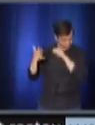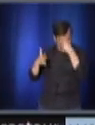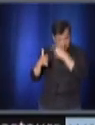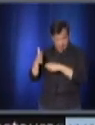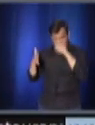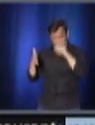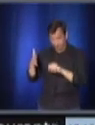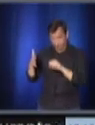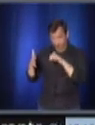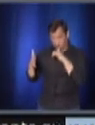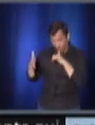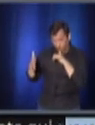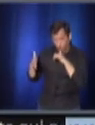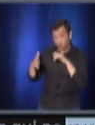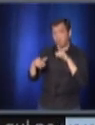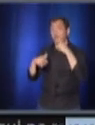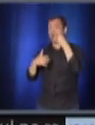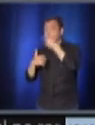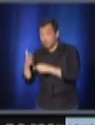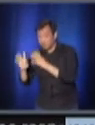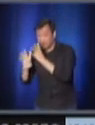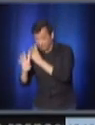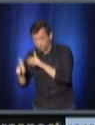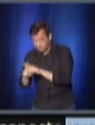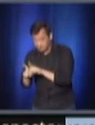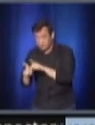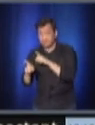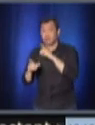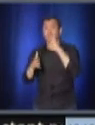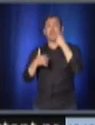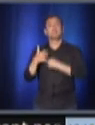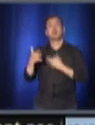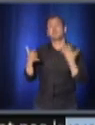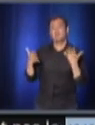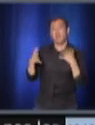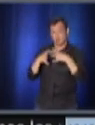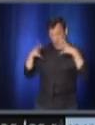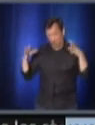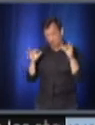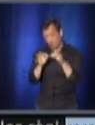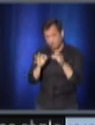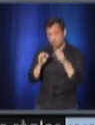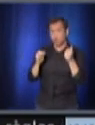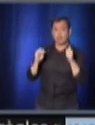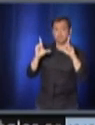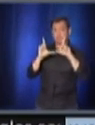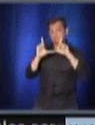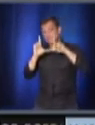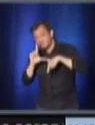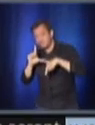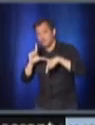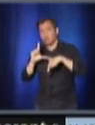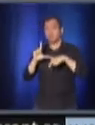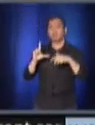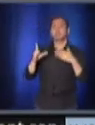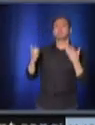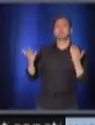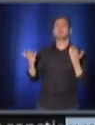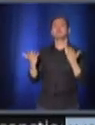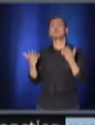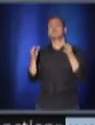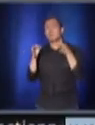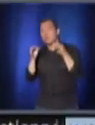de bars, d'amende aux clients. Est-ce qu'on parle d'amende lourde? Quand on parle de retirer le permis, on parle de retrait temporaire.